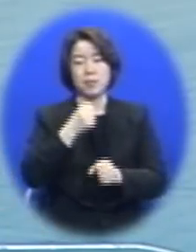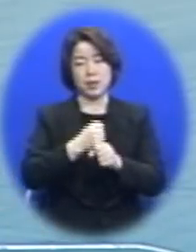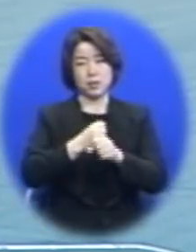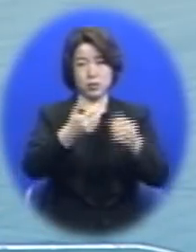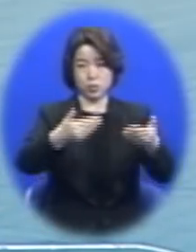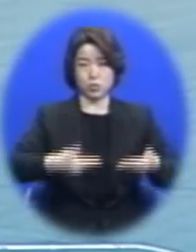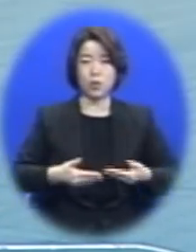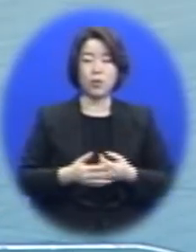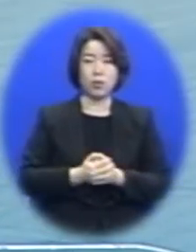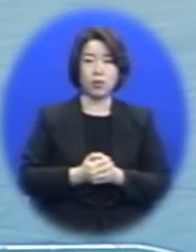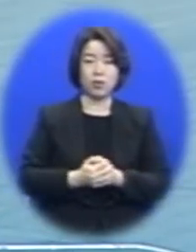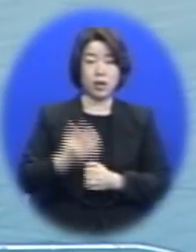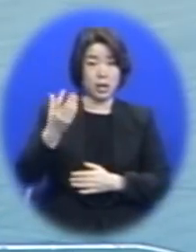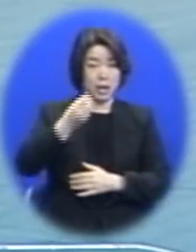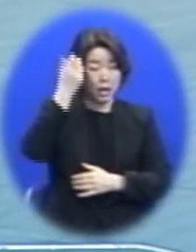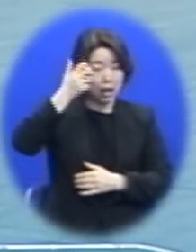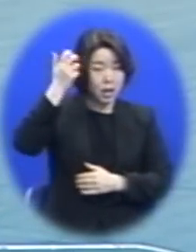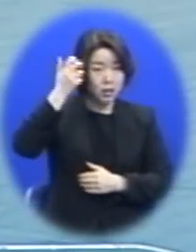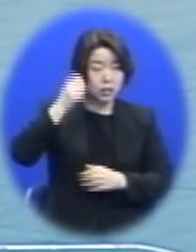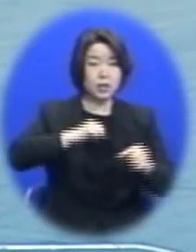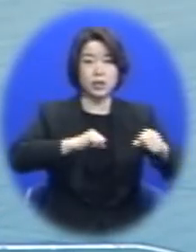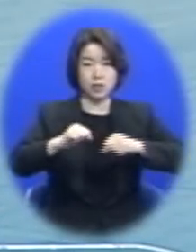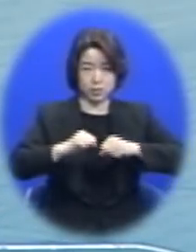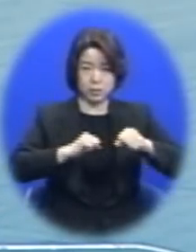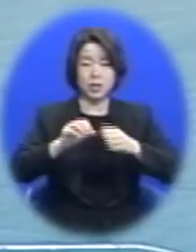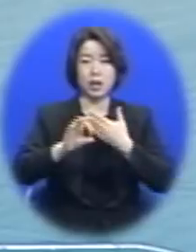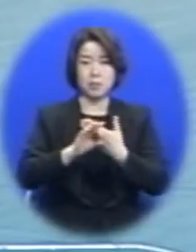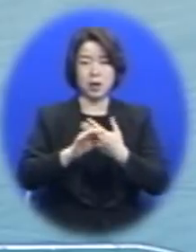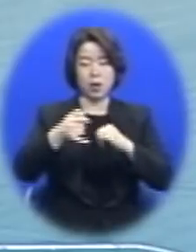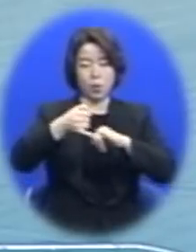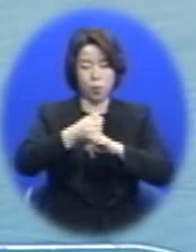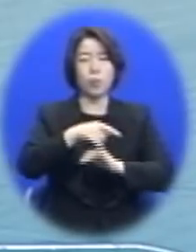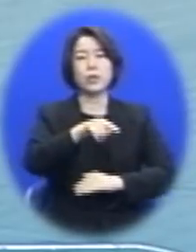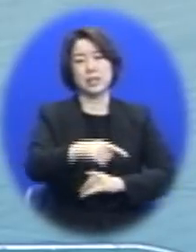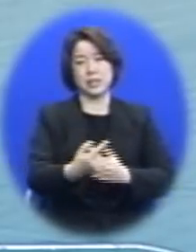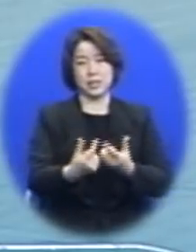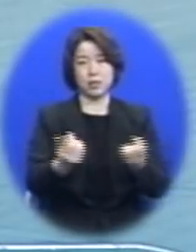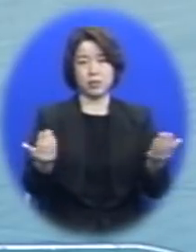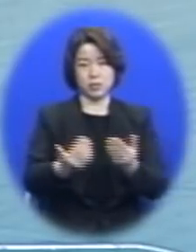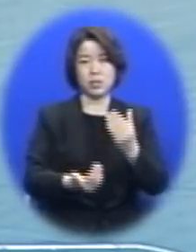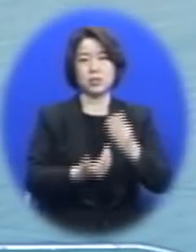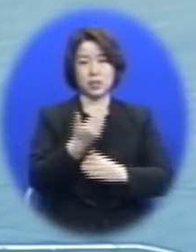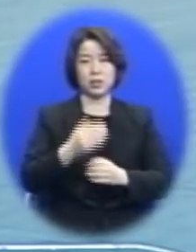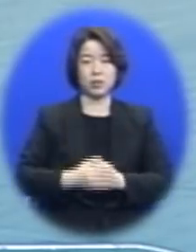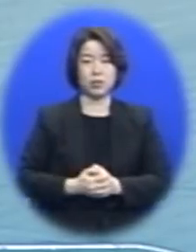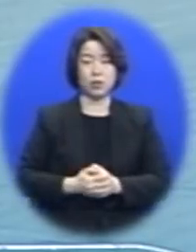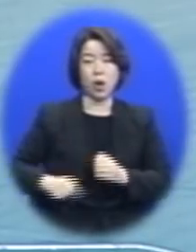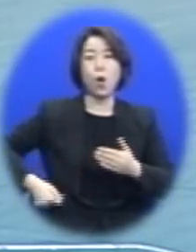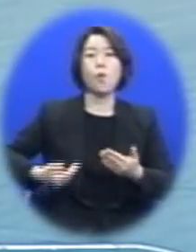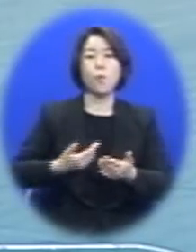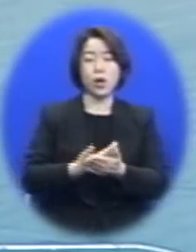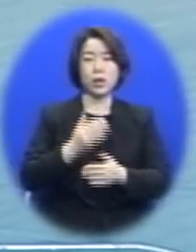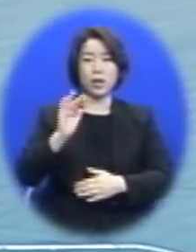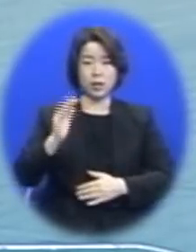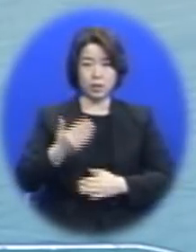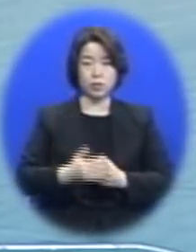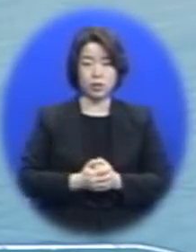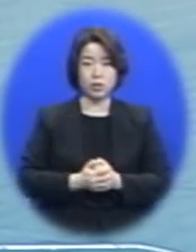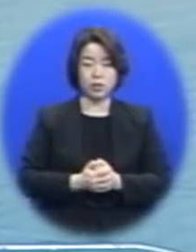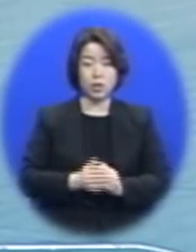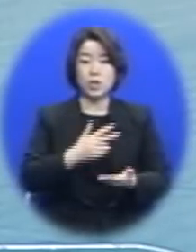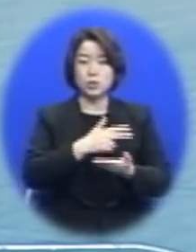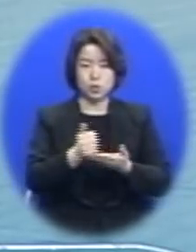2 성령이 역사 하시면 반드시 이런 일이 떠나요 회개하게 되는 거예요 그래서 주님은 그를